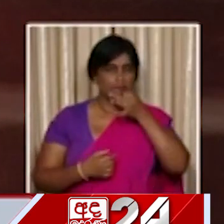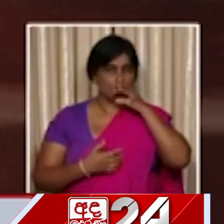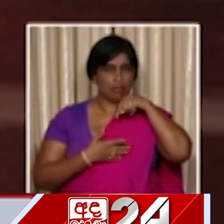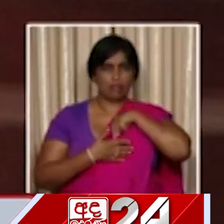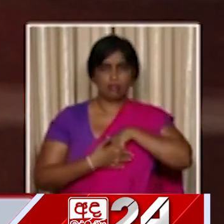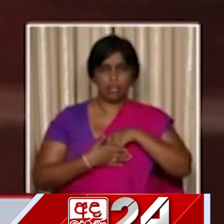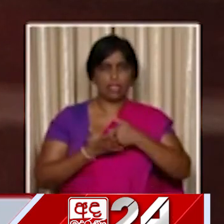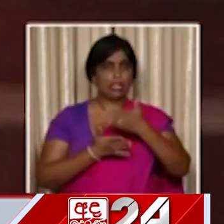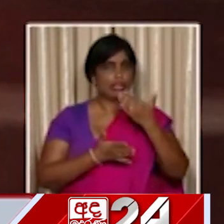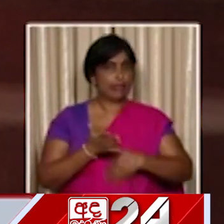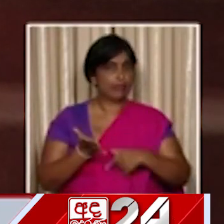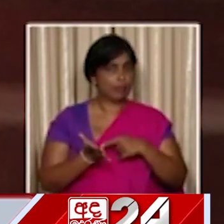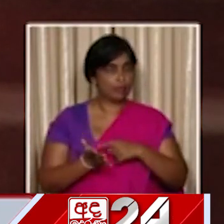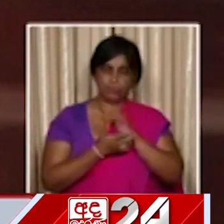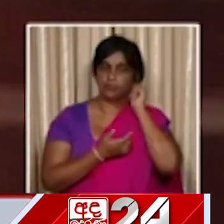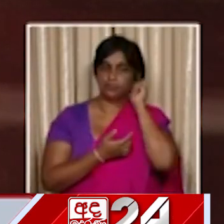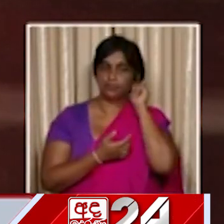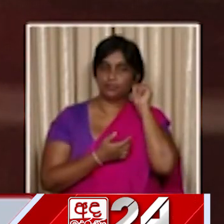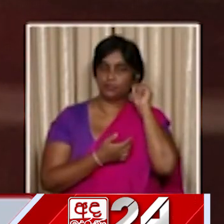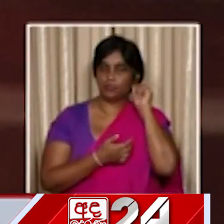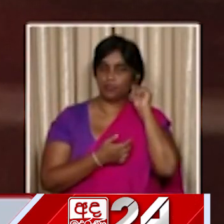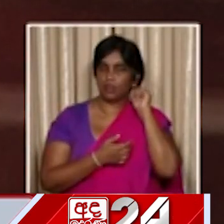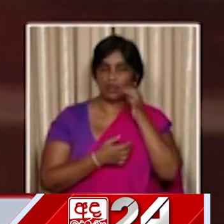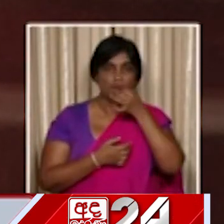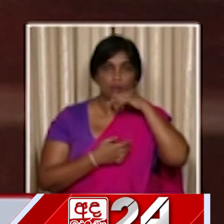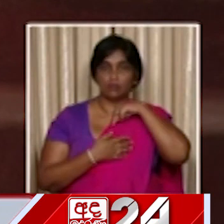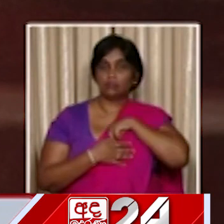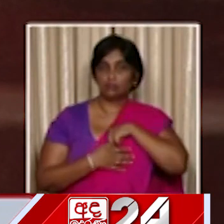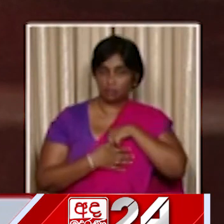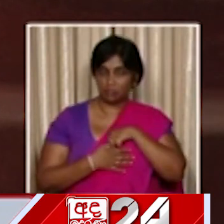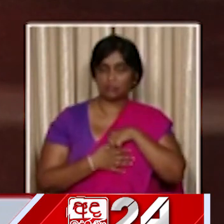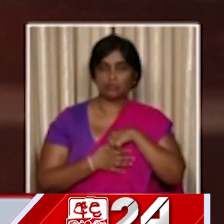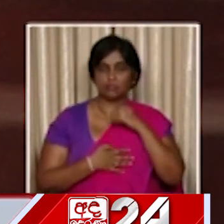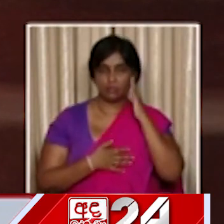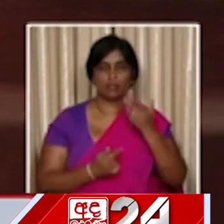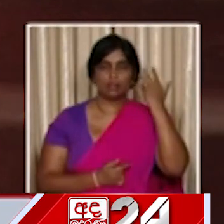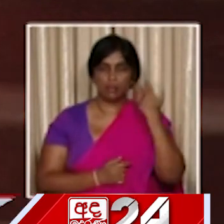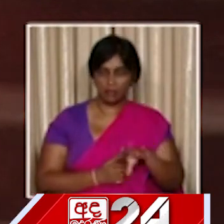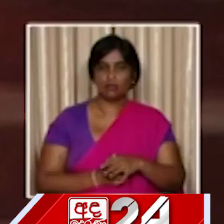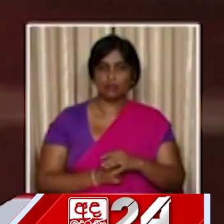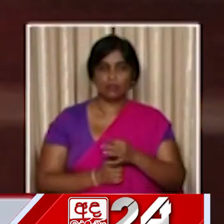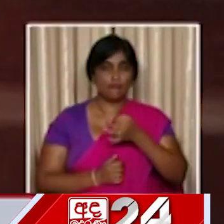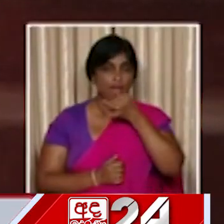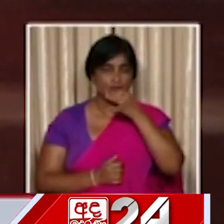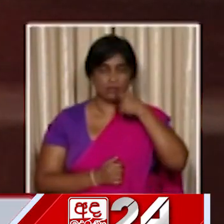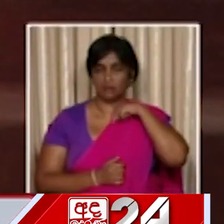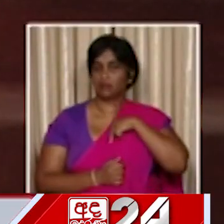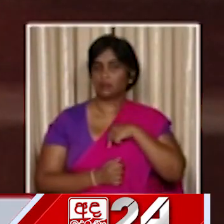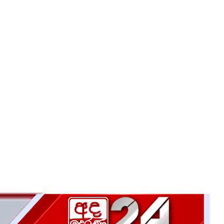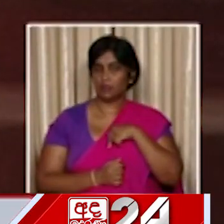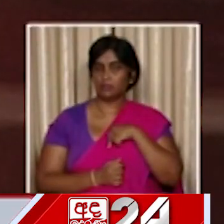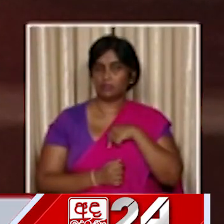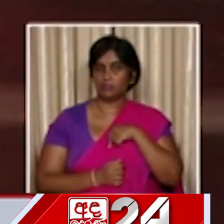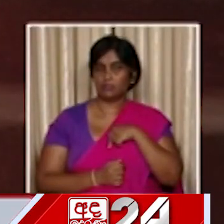බවට මේ වාර්තාවලින් සඳහන් වෙලා තිබෙනවා. සයිනයිඩ් ශරීරයට ගත වුණාම සාමාන්‍යයෙන් ක්ෂණිකව මැරෙනවා. සයිනයිඩ් ශරීර ගත වුණාට